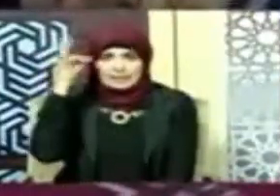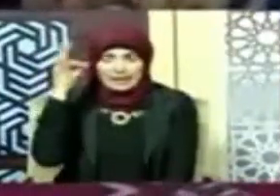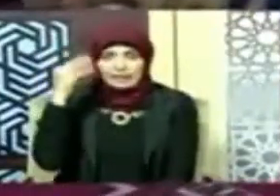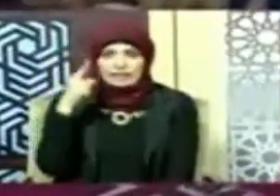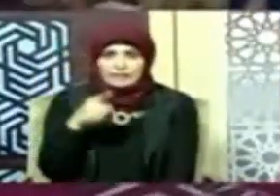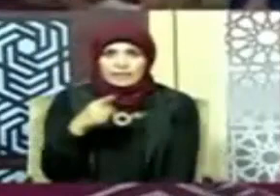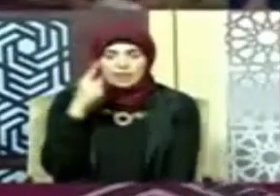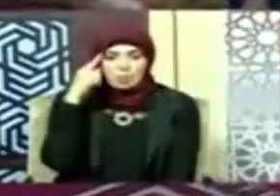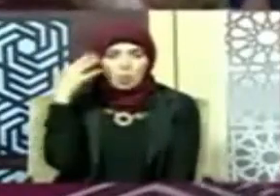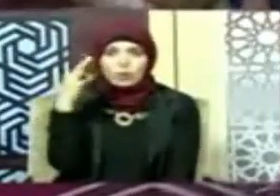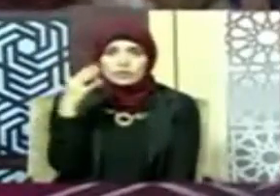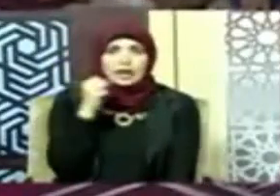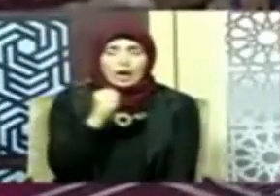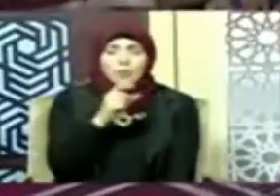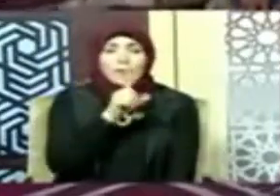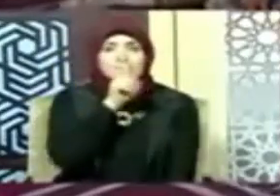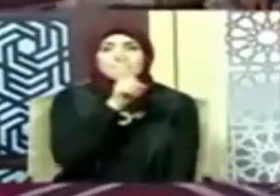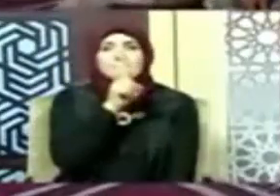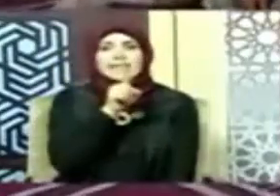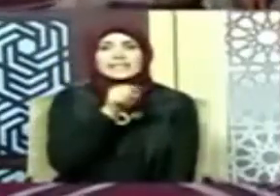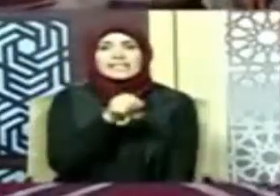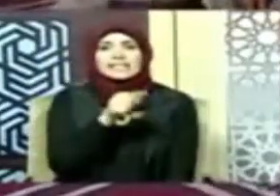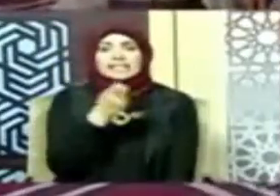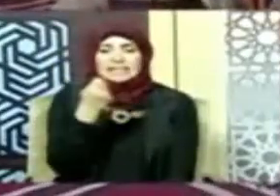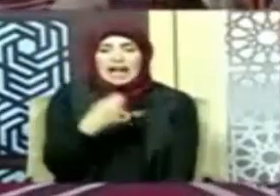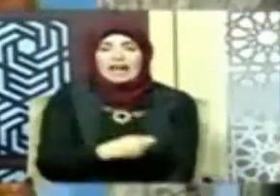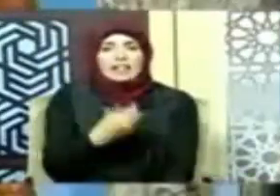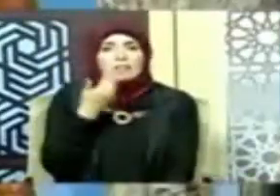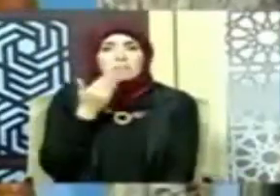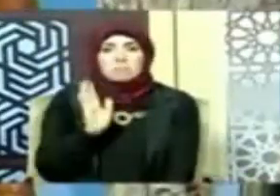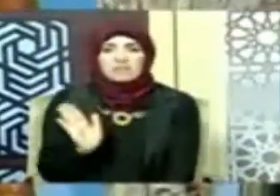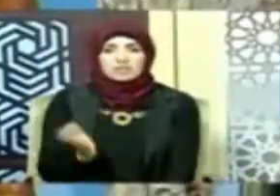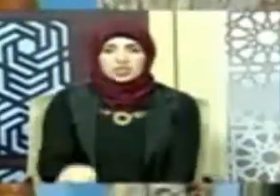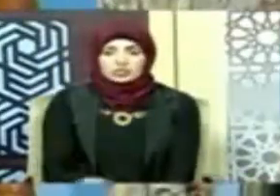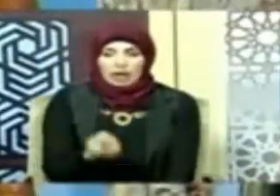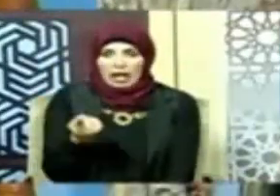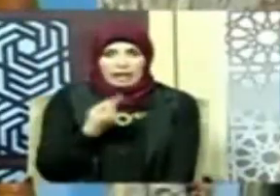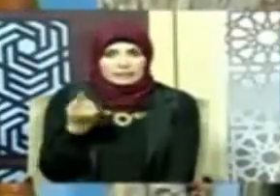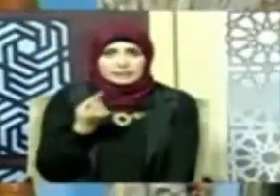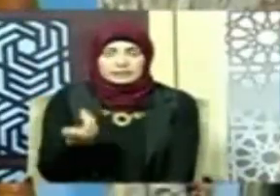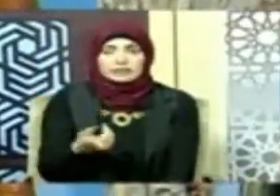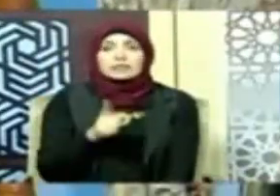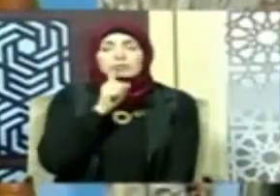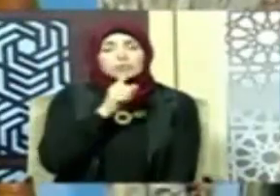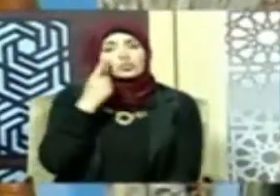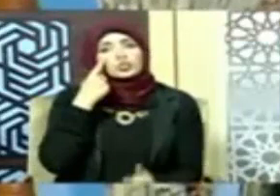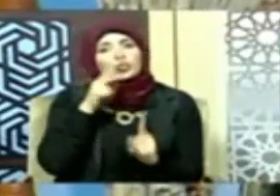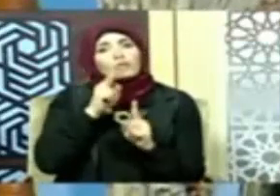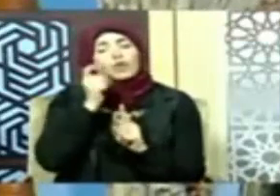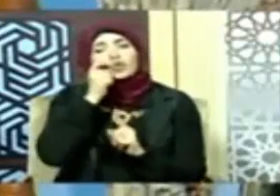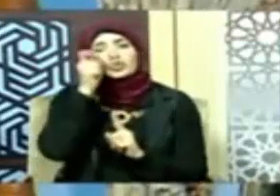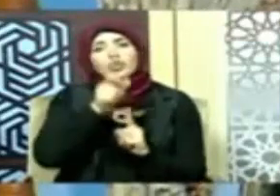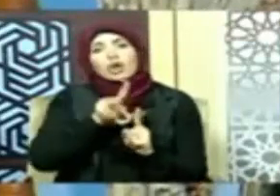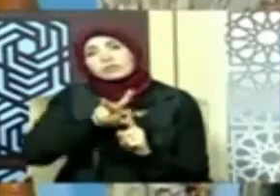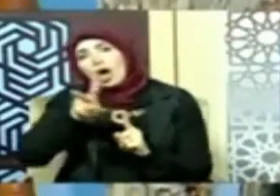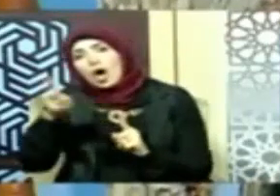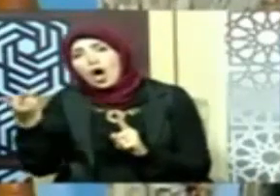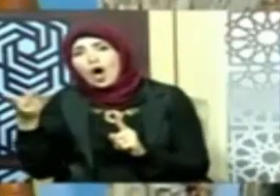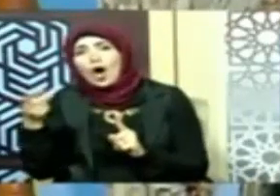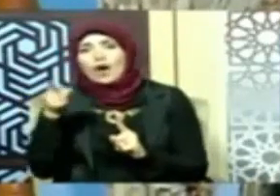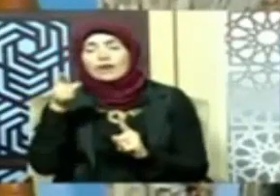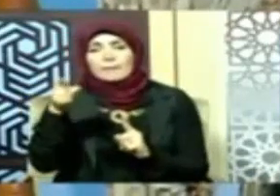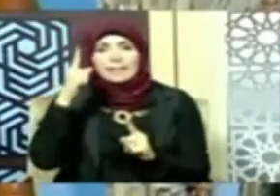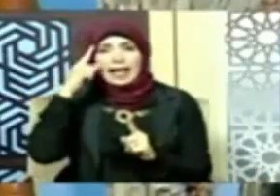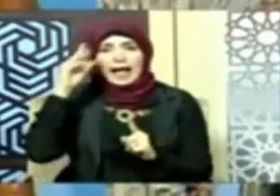فطرا لكنه ليس في سعة من العيش، وتجد آخر ليس له نفس الحظ